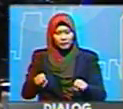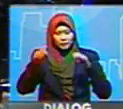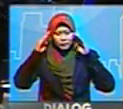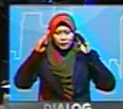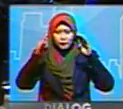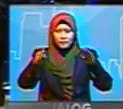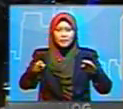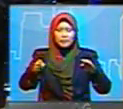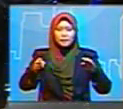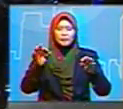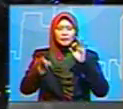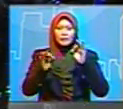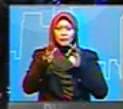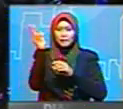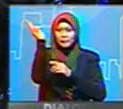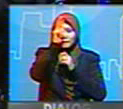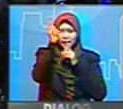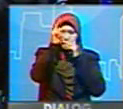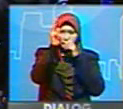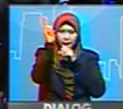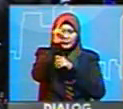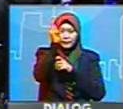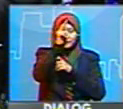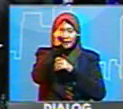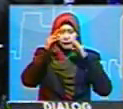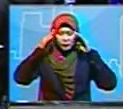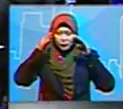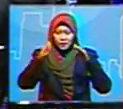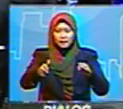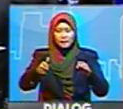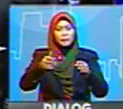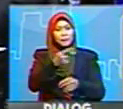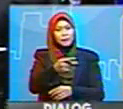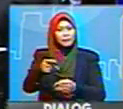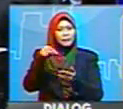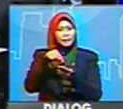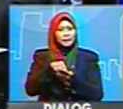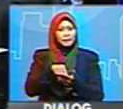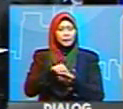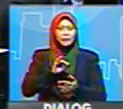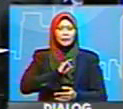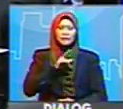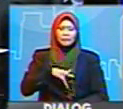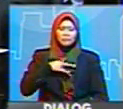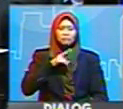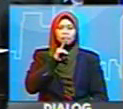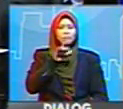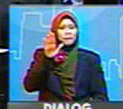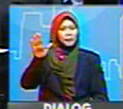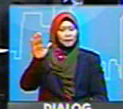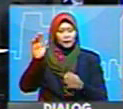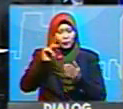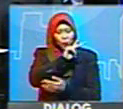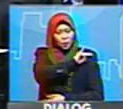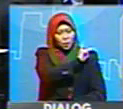kerana jika pihak kerajaan pihak Kementerian fokus kepada perkara ini maka Saya jamin bahawa kuasa orang